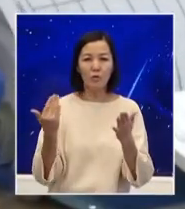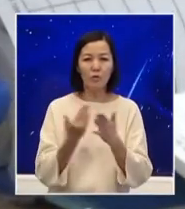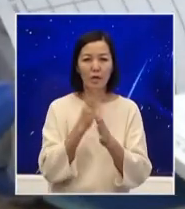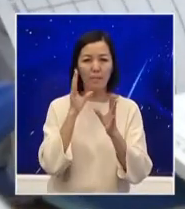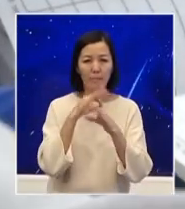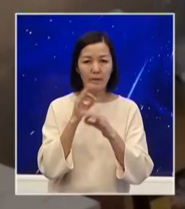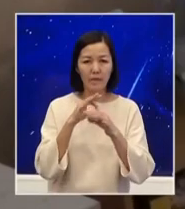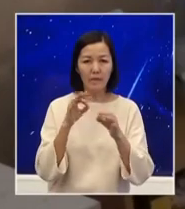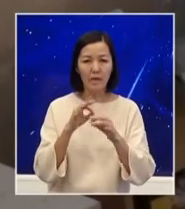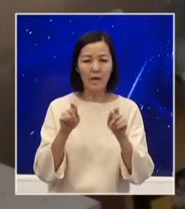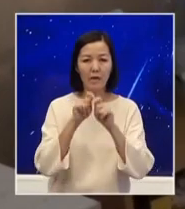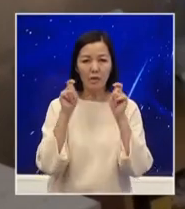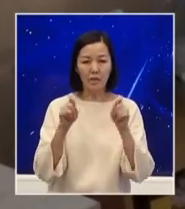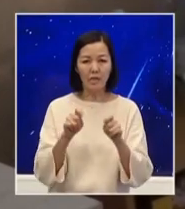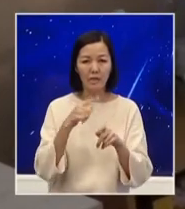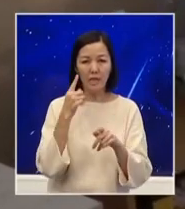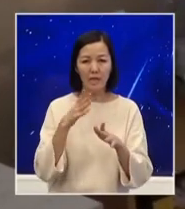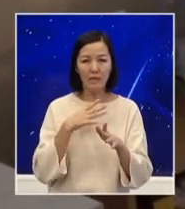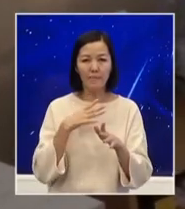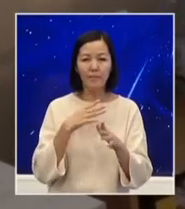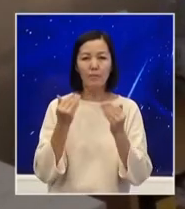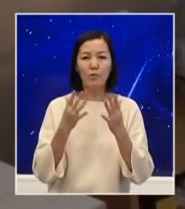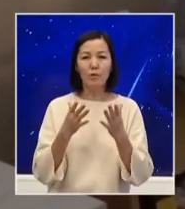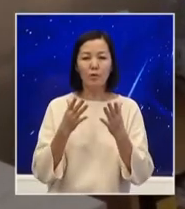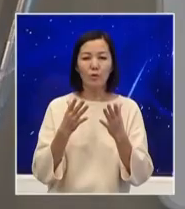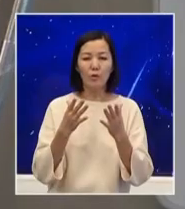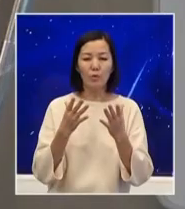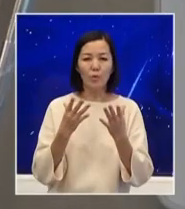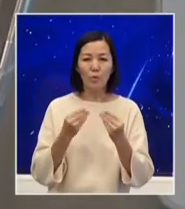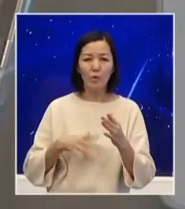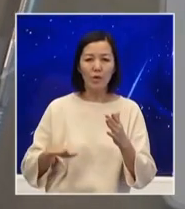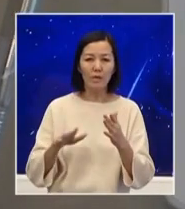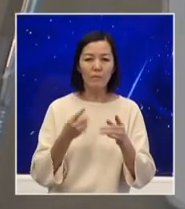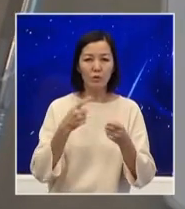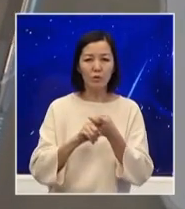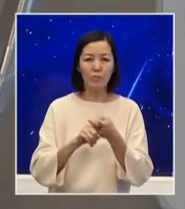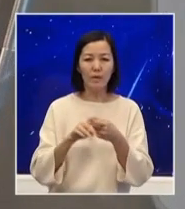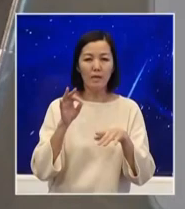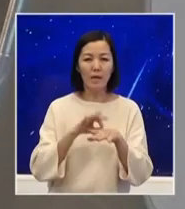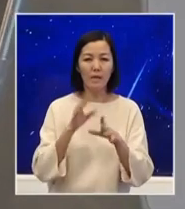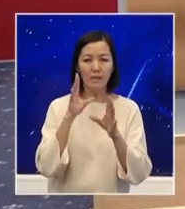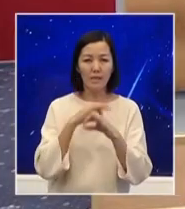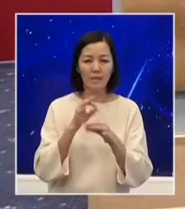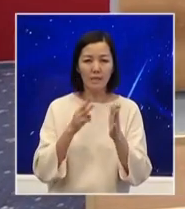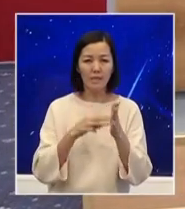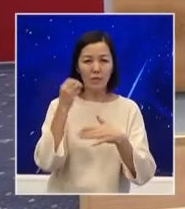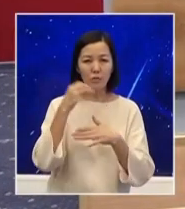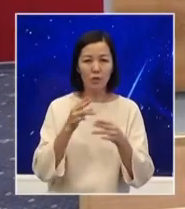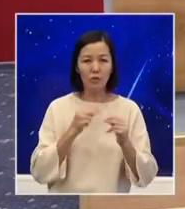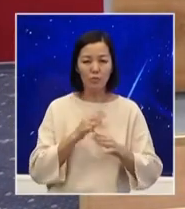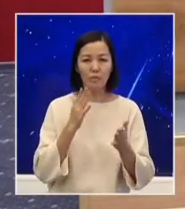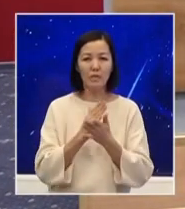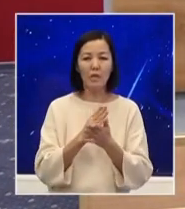жаңа ПТР зертхана қосылатынын жеткізді. Айтуынша, бүгінде өңірімізде жұқпалы індет белгісін анықтайтын 8 орталық жұмыс